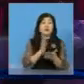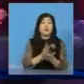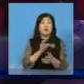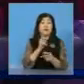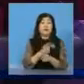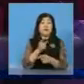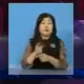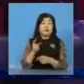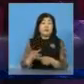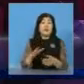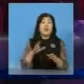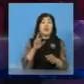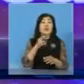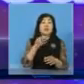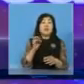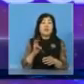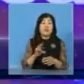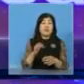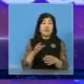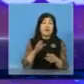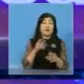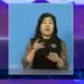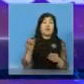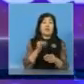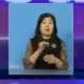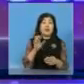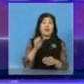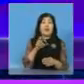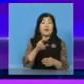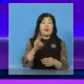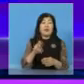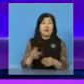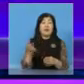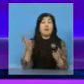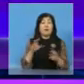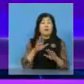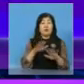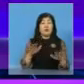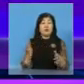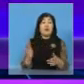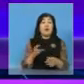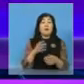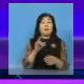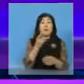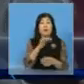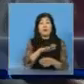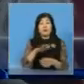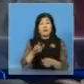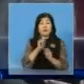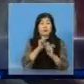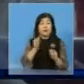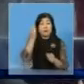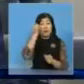Ейсанского детского дома и центра «Аяла». Оказывать спонсорскую поддержку стало доброй традицией. Маленьким гостям подарили